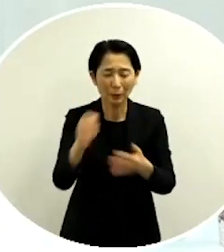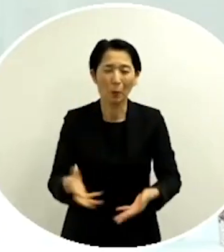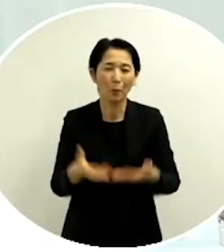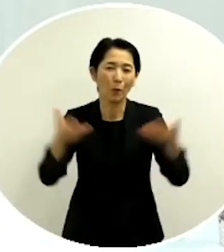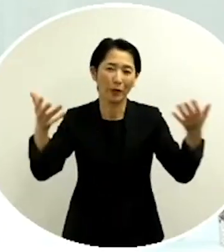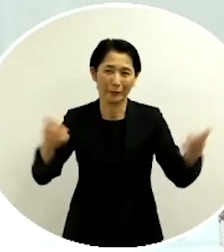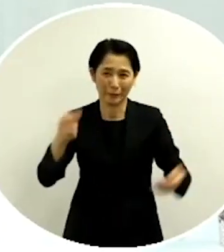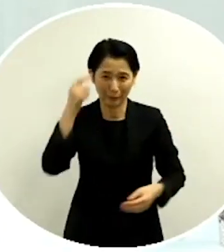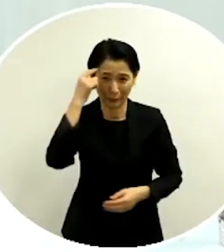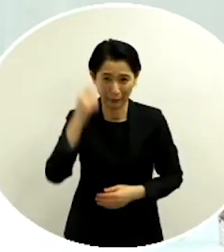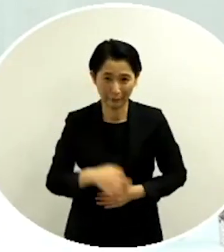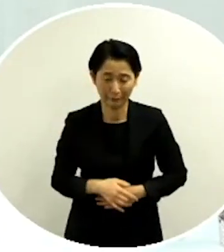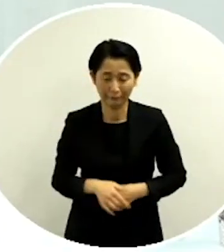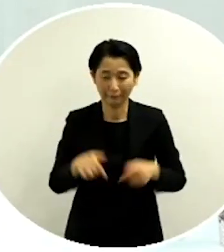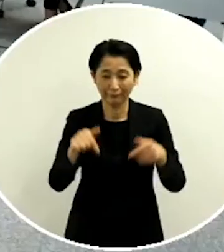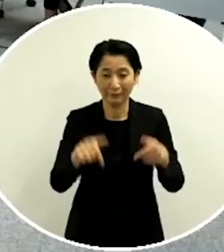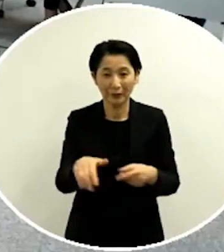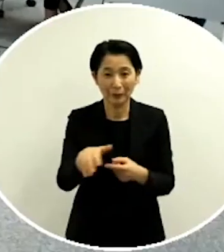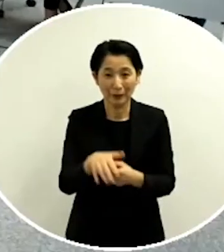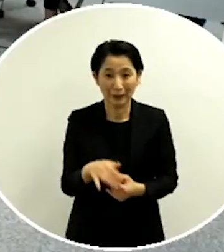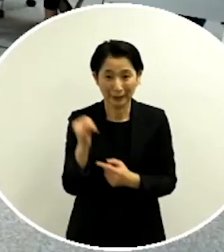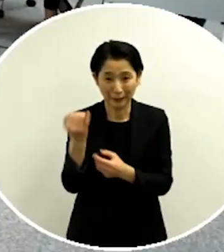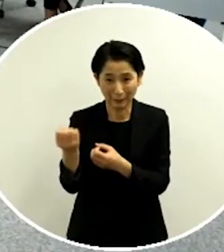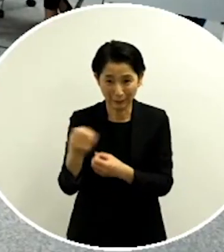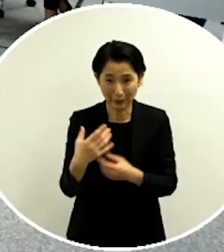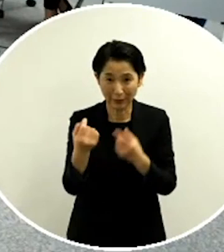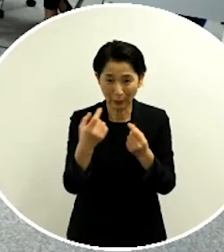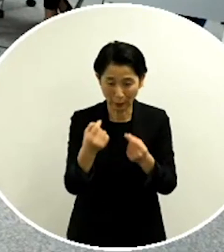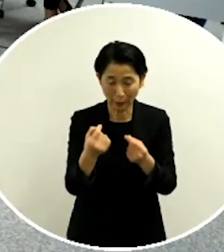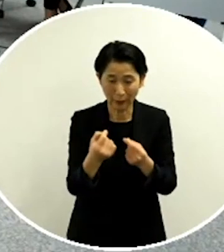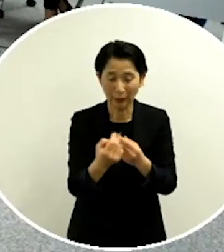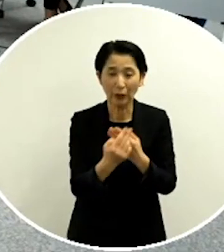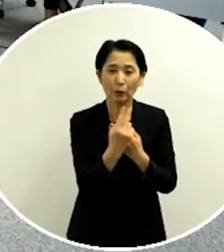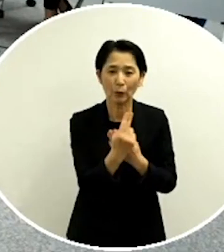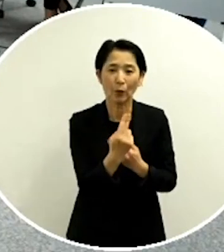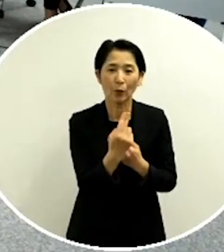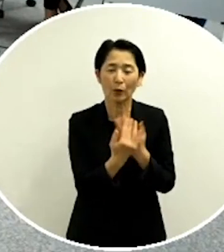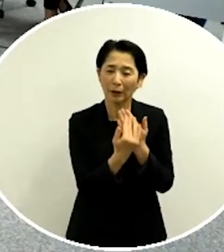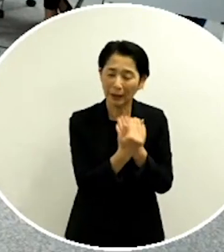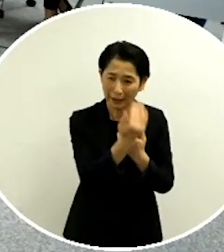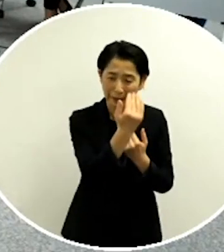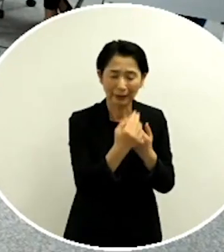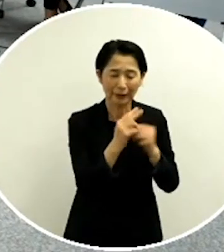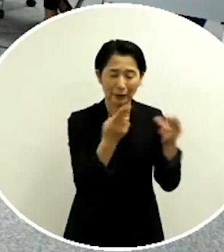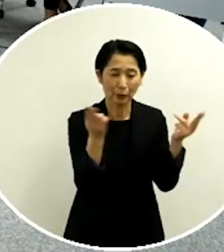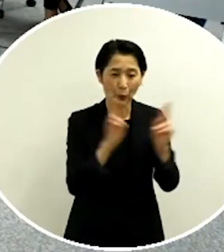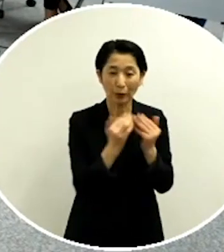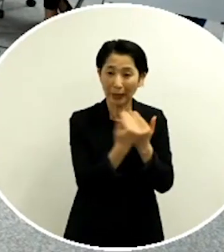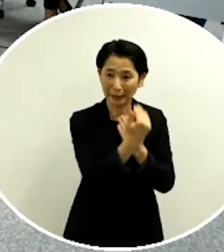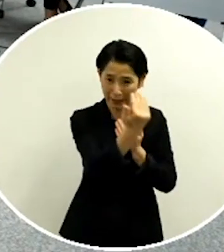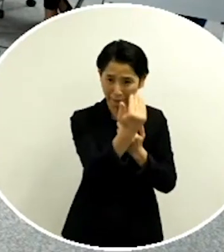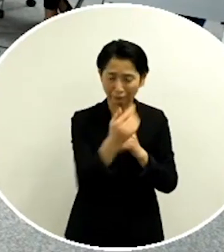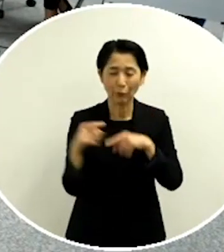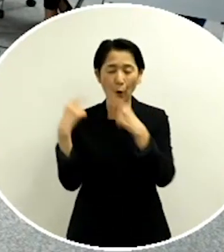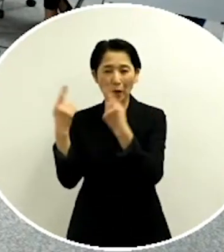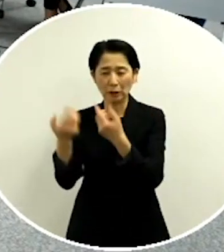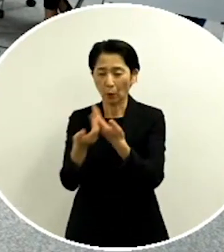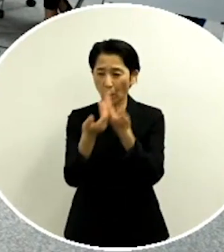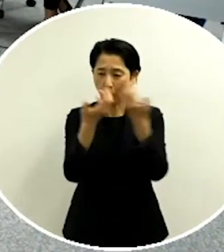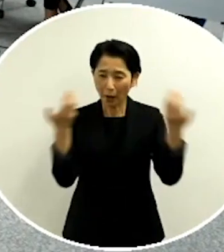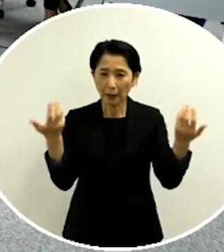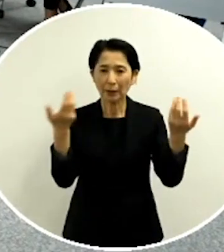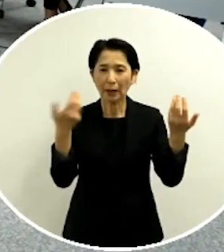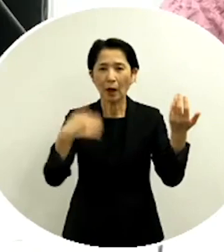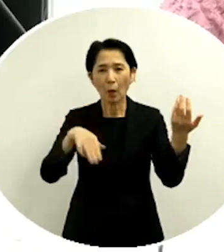なただ西村さんが入ったみたいですね党大会とベスは若干切り分けたほうが案外こういい感じがするかな